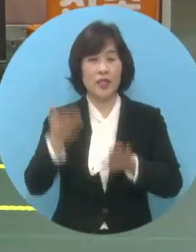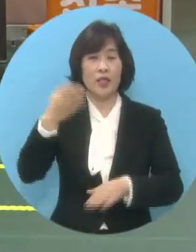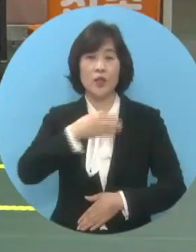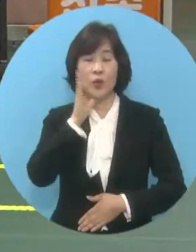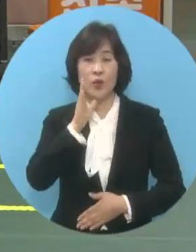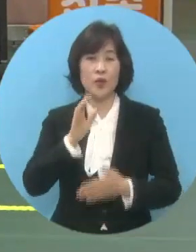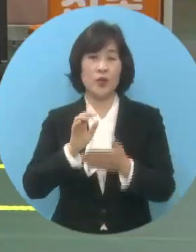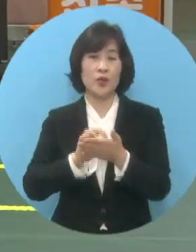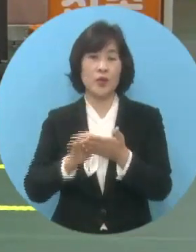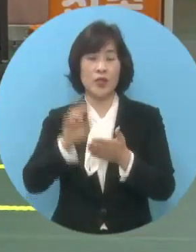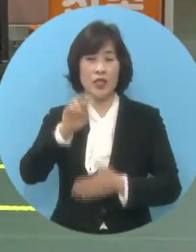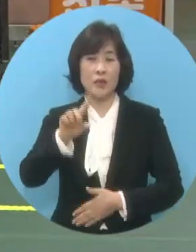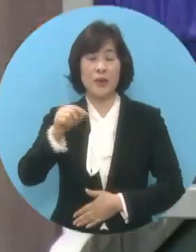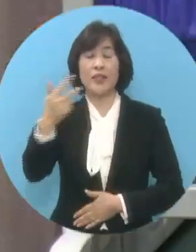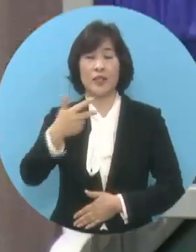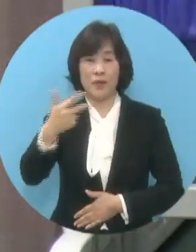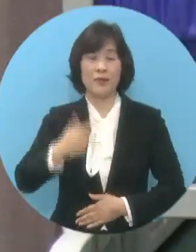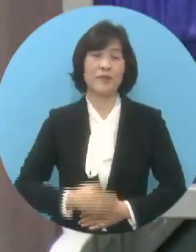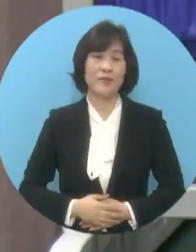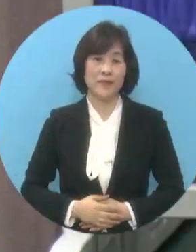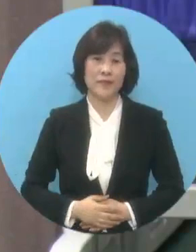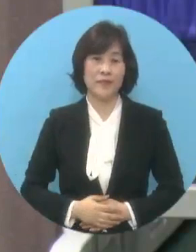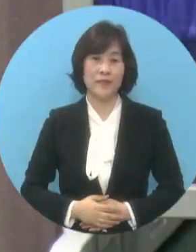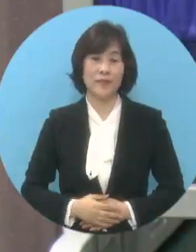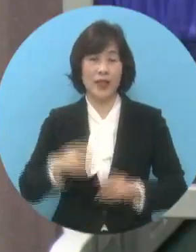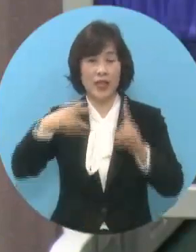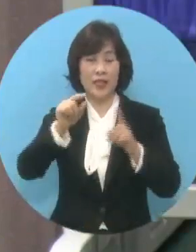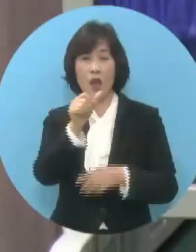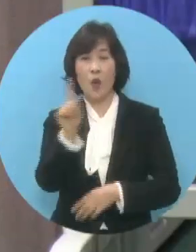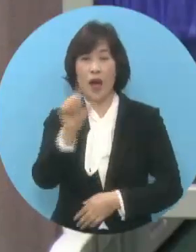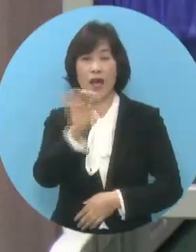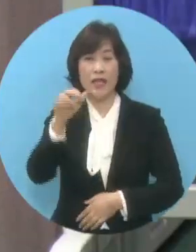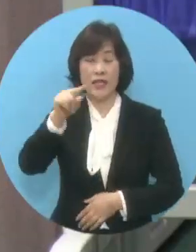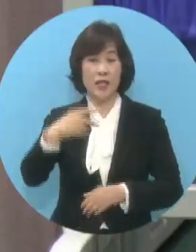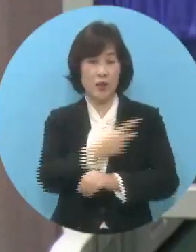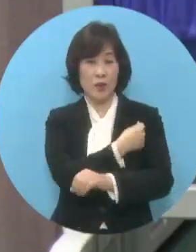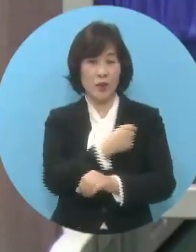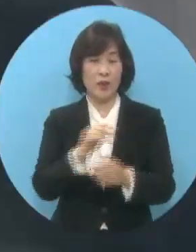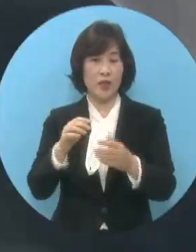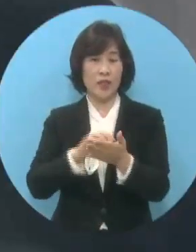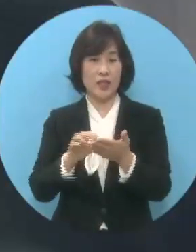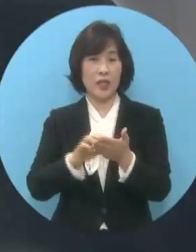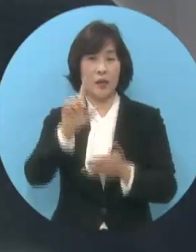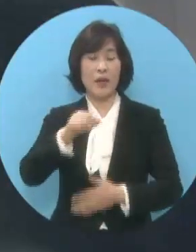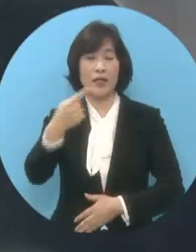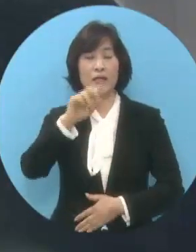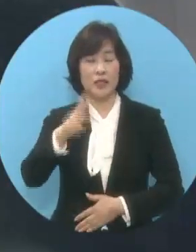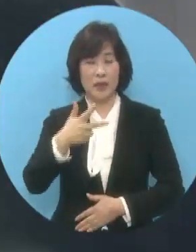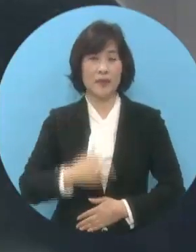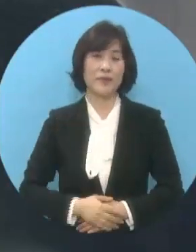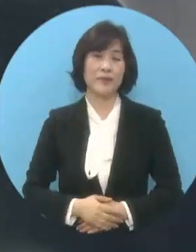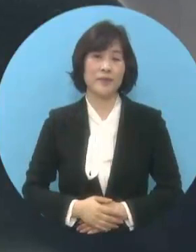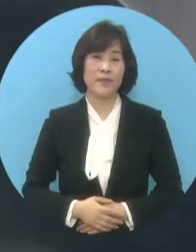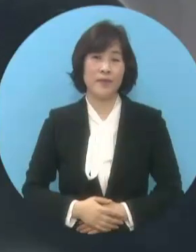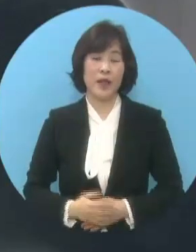접종 대상자는 21만 7천여 명이고 1차 화이자 백신 접종 대상은 1만 1,700명입니다.